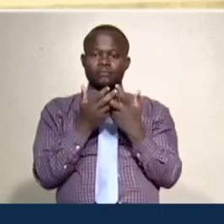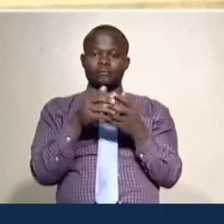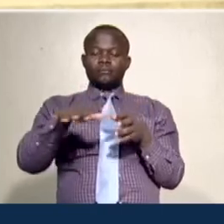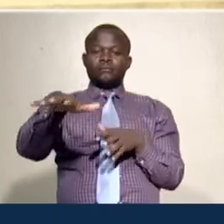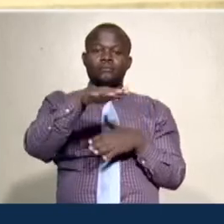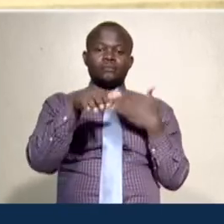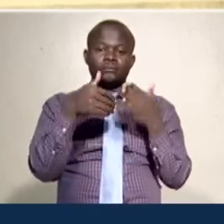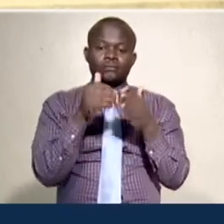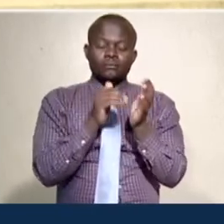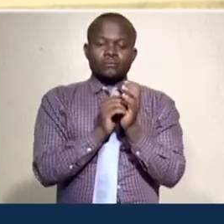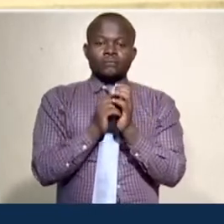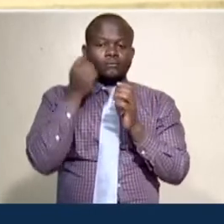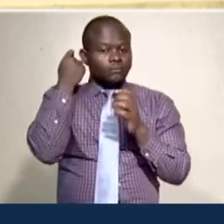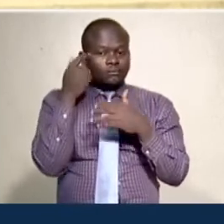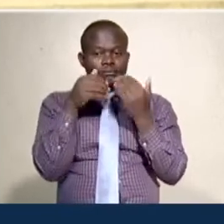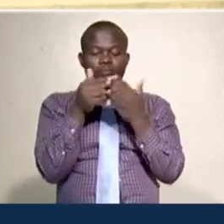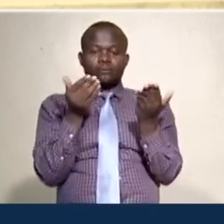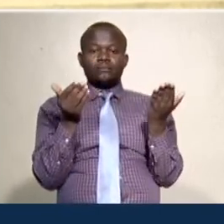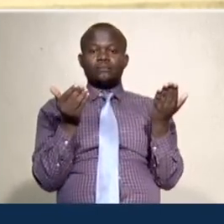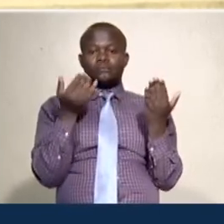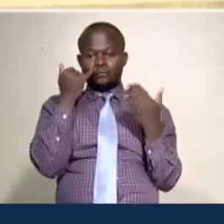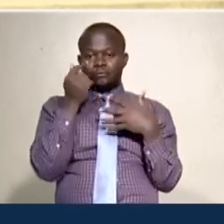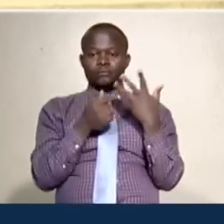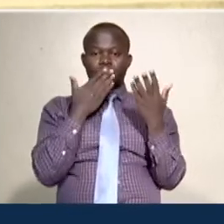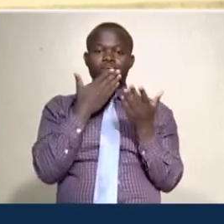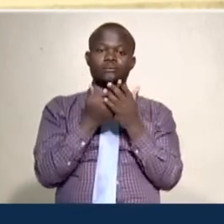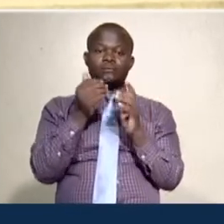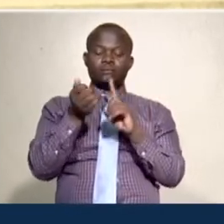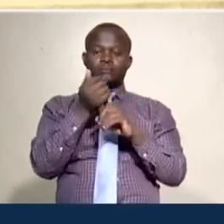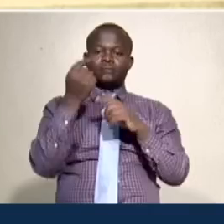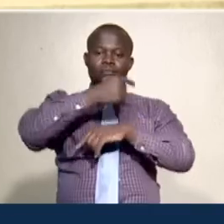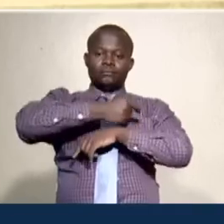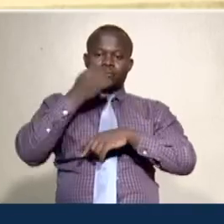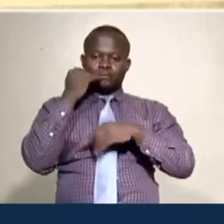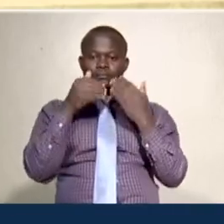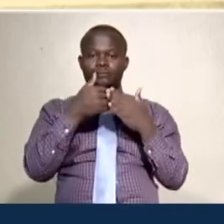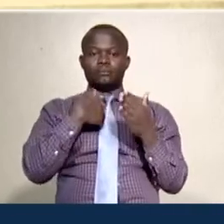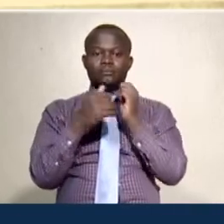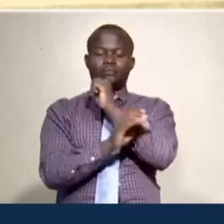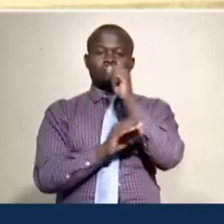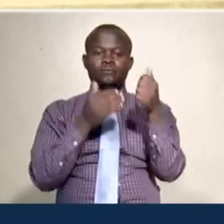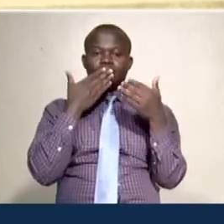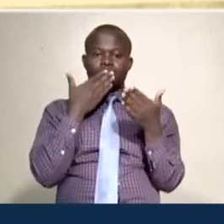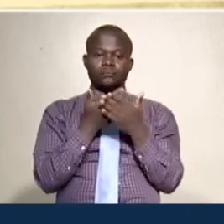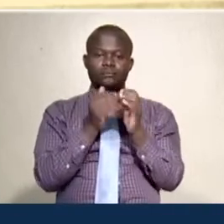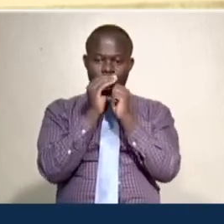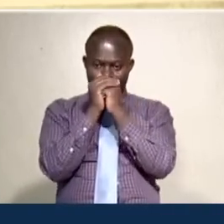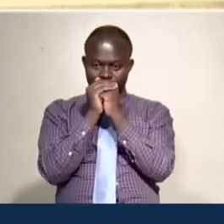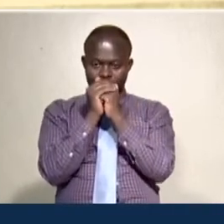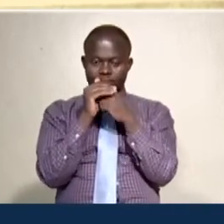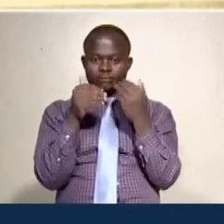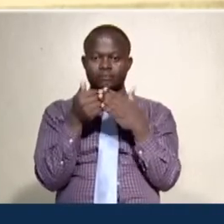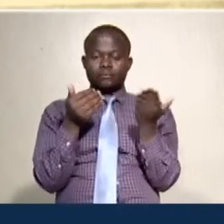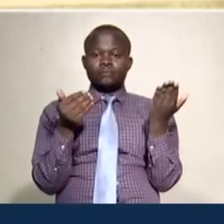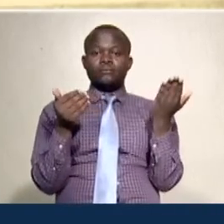ahangaha, tukumvikana ko kuba hari byiza tugeraho uyu munsi, kuba dufite igihugu cyiza dusenga,